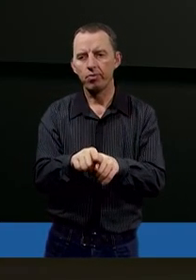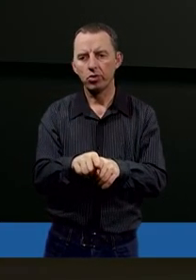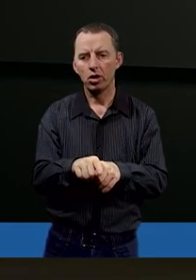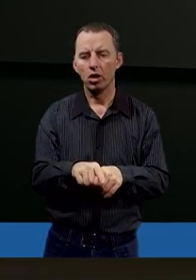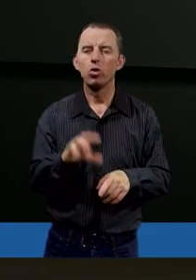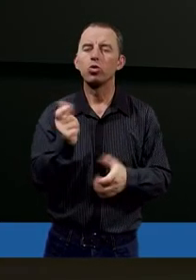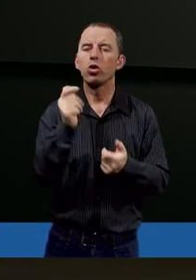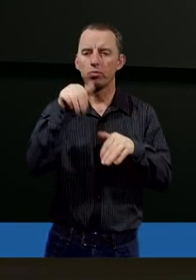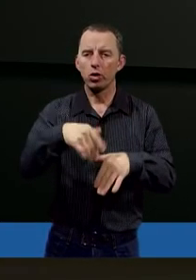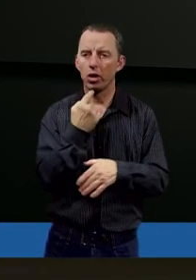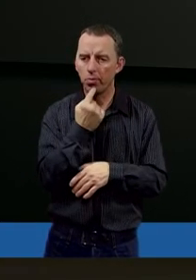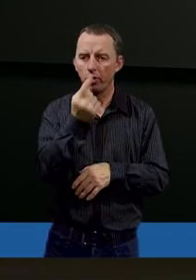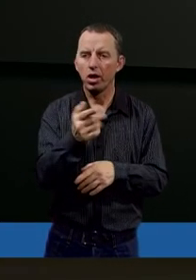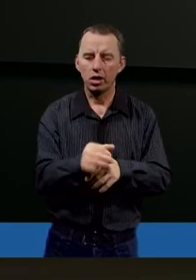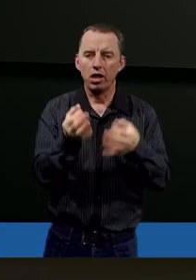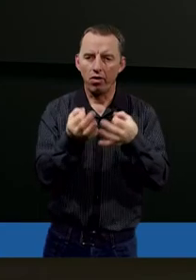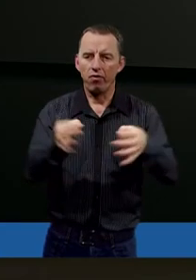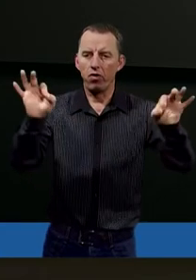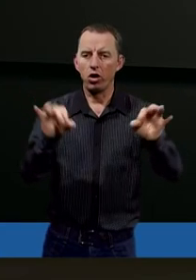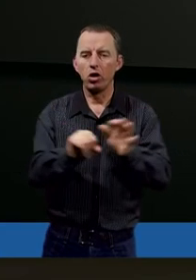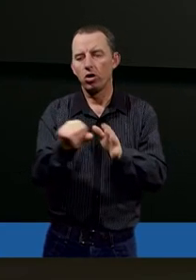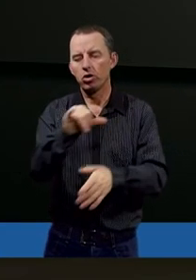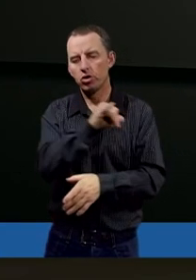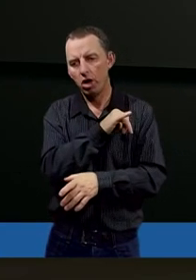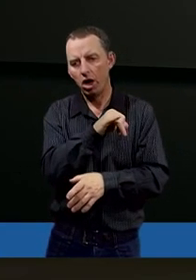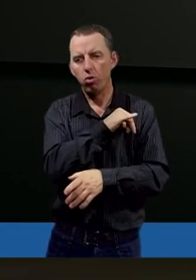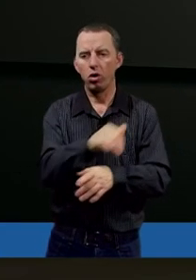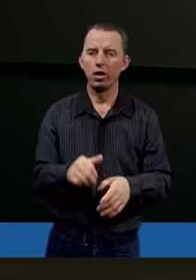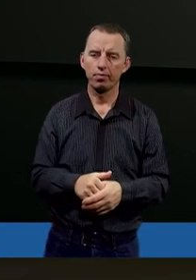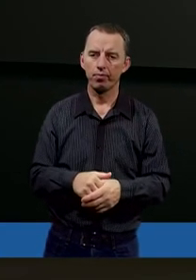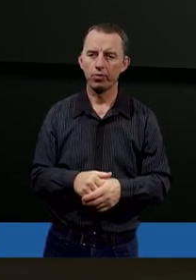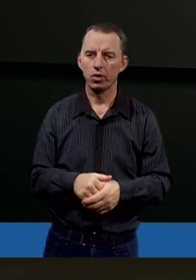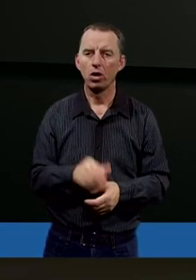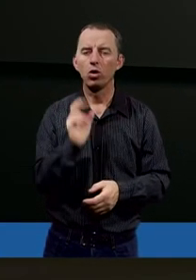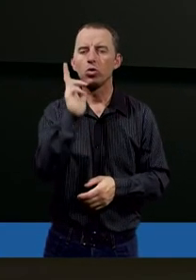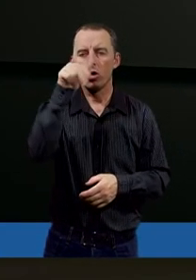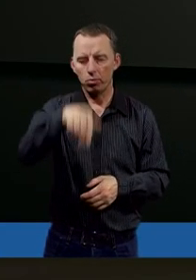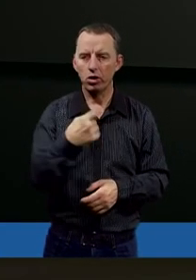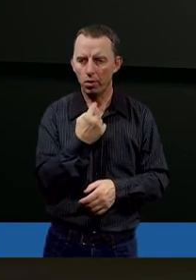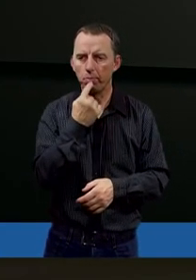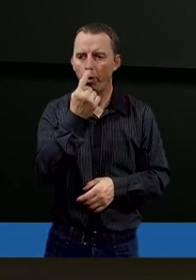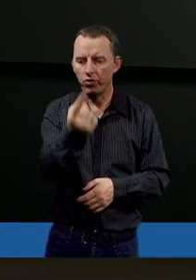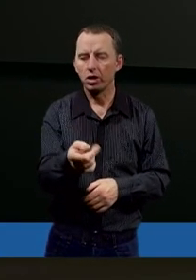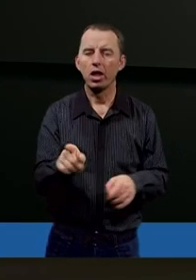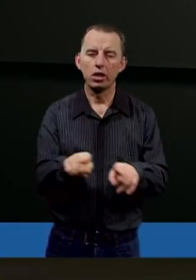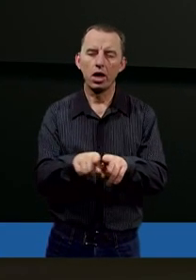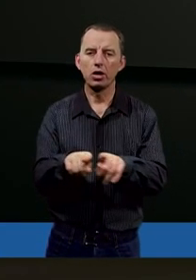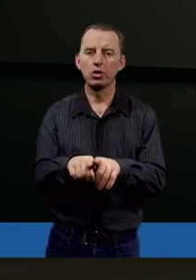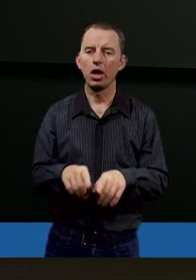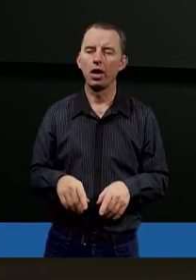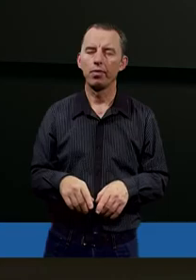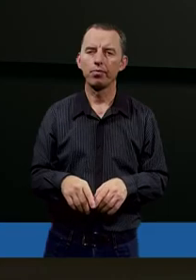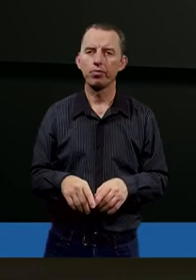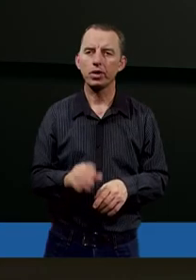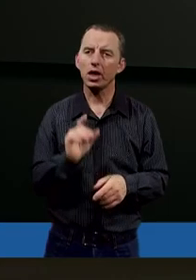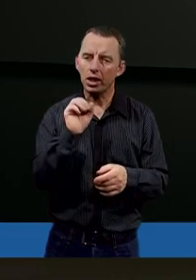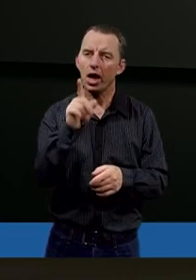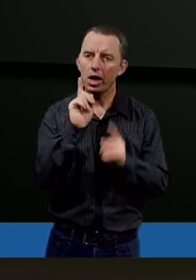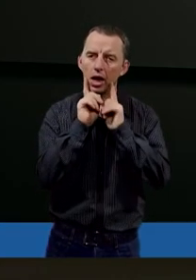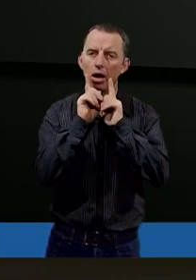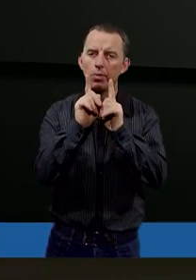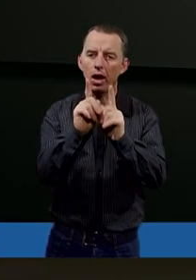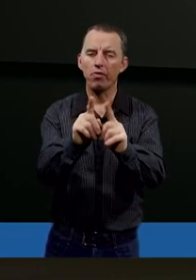któż może powiedzieć, jestem wolny od grzechu? No, któż może powiedzieć? Także tak